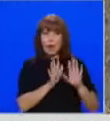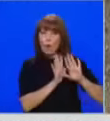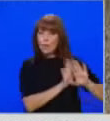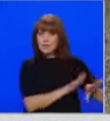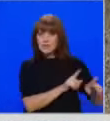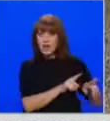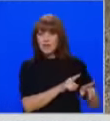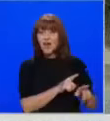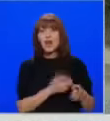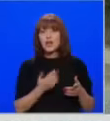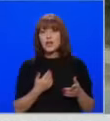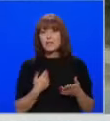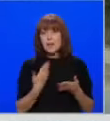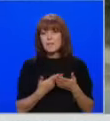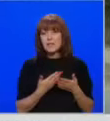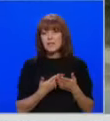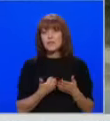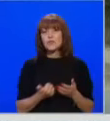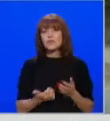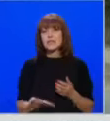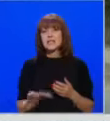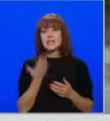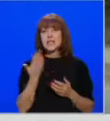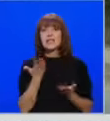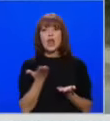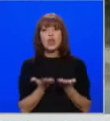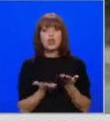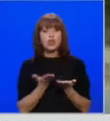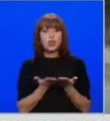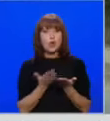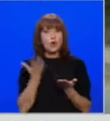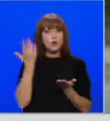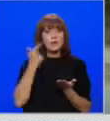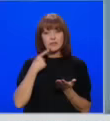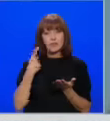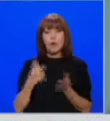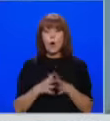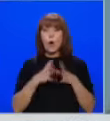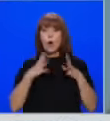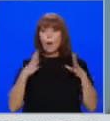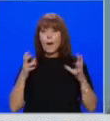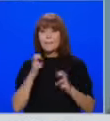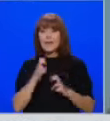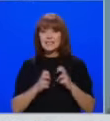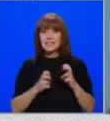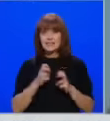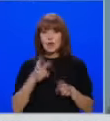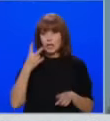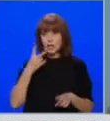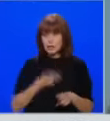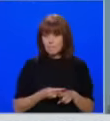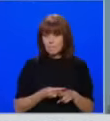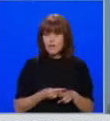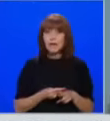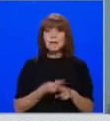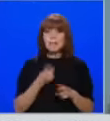има близо 600 000 тона зърно от миналата година. Парадоксално, най-големия преработвател на слънчоглед у нас спира работа на завода